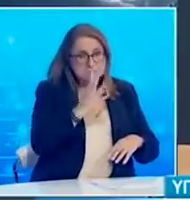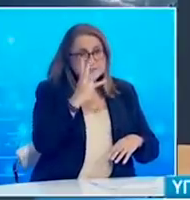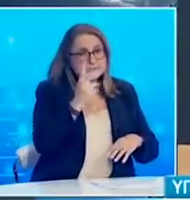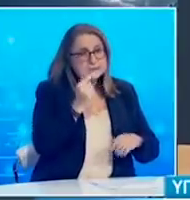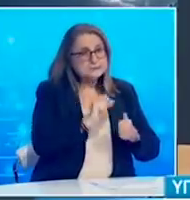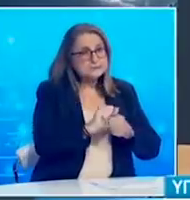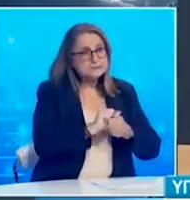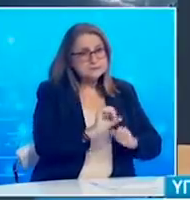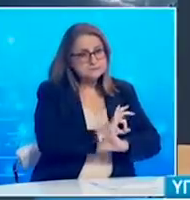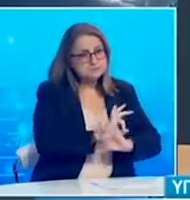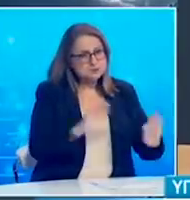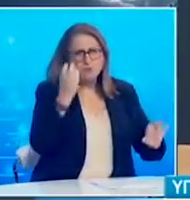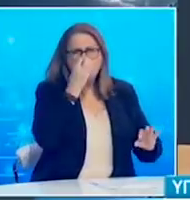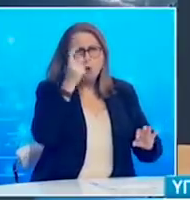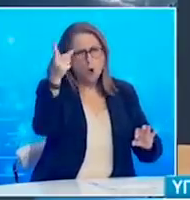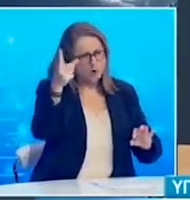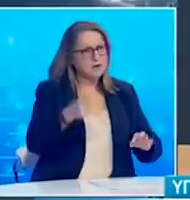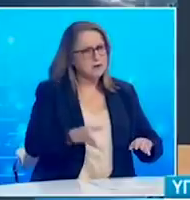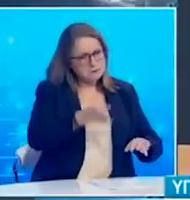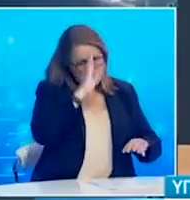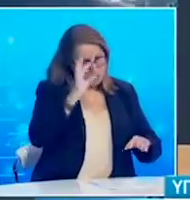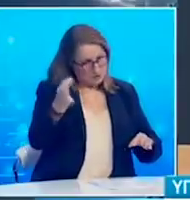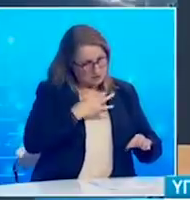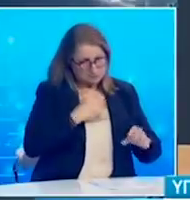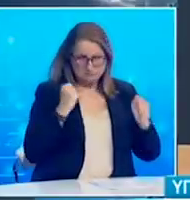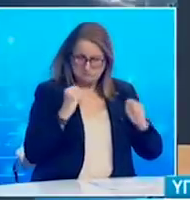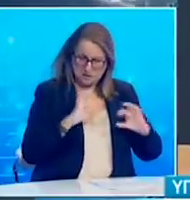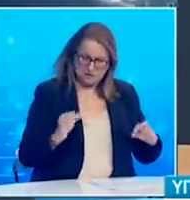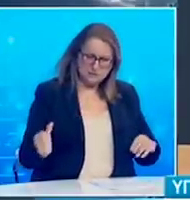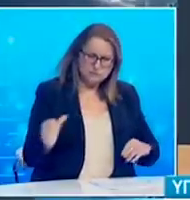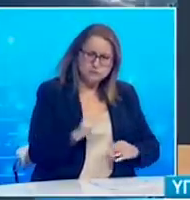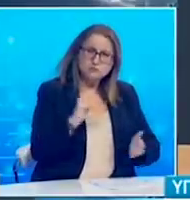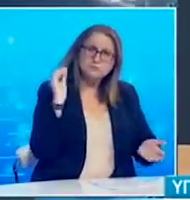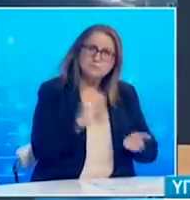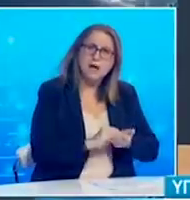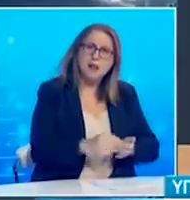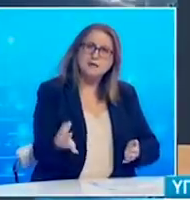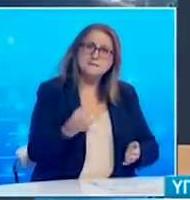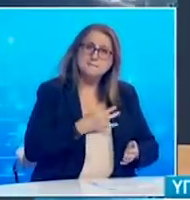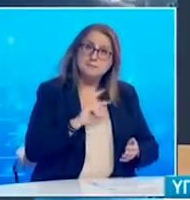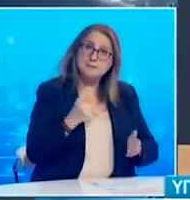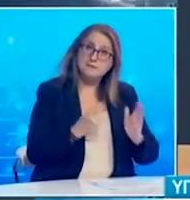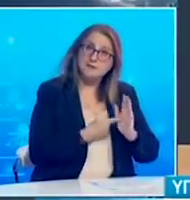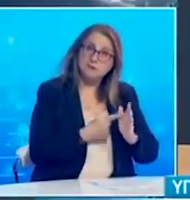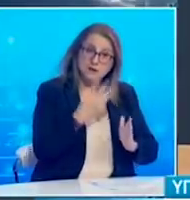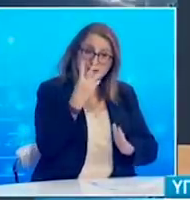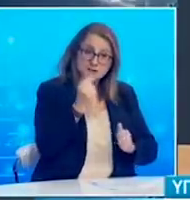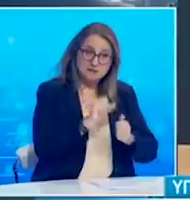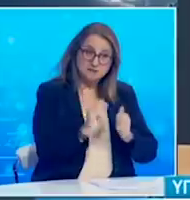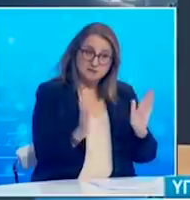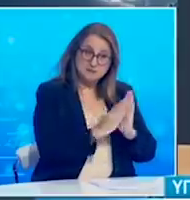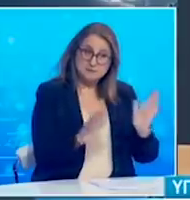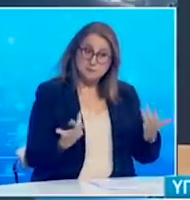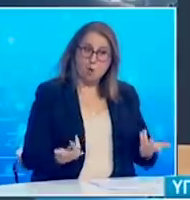Κονγκ. Αν και τα δεδομένα δεν έχουν δημοσιευθεί σε ιατρικό περιοδικό και θα πρέπει να είμαστε ιδιαίτερα επιφυλακτικοί, θα